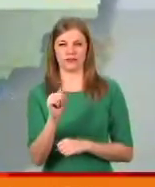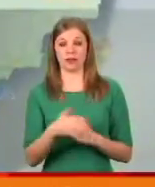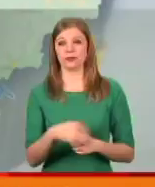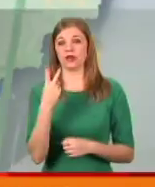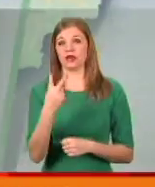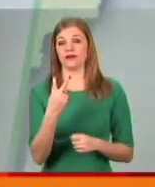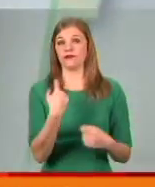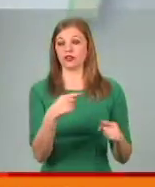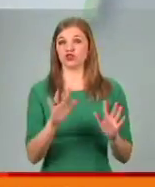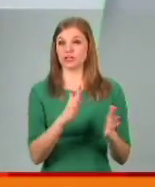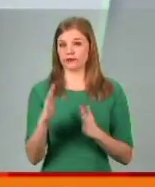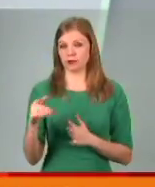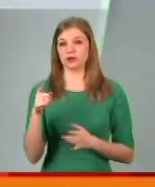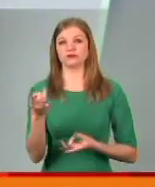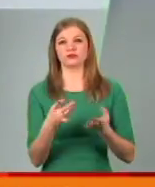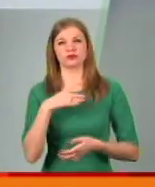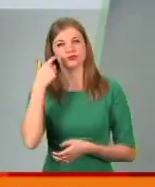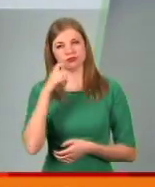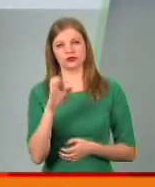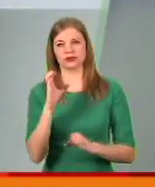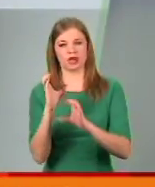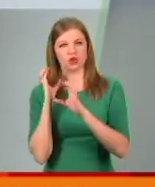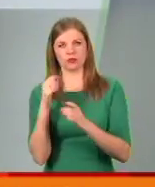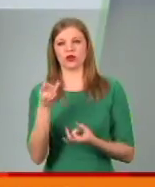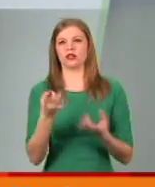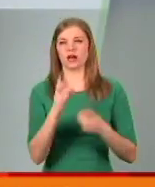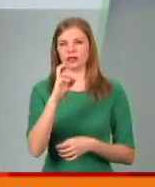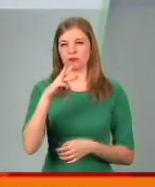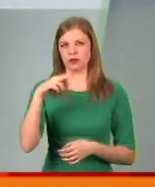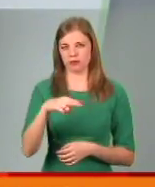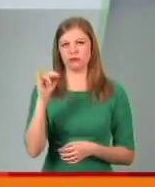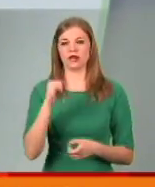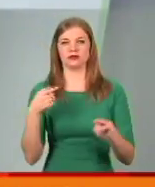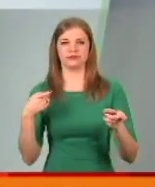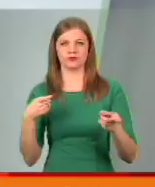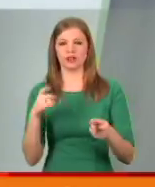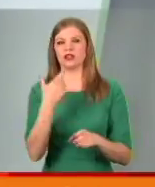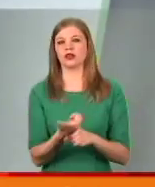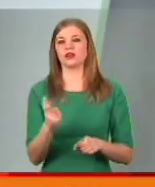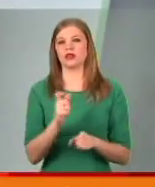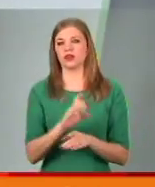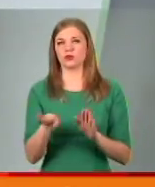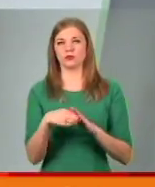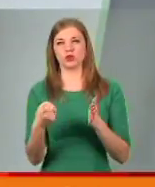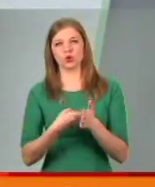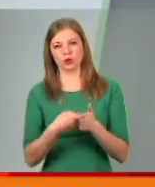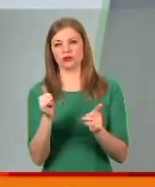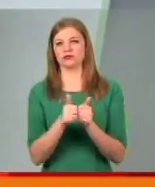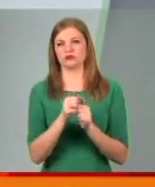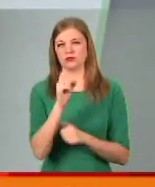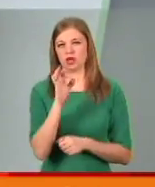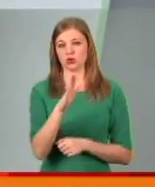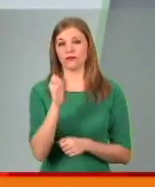В інших випадках противник гатив переважно із гранатометів, гармати БМП та стрілецької зброї, надто під Донецьком